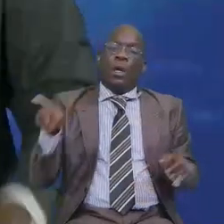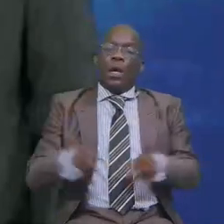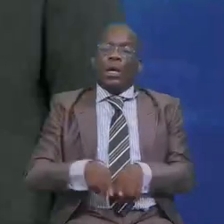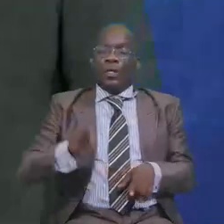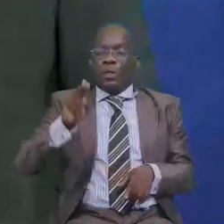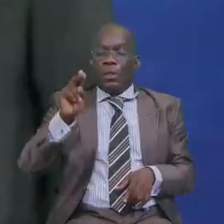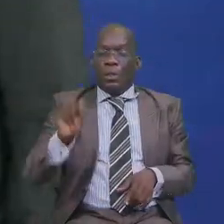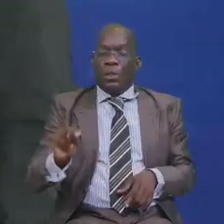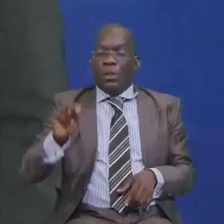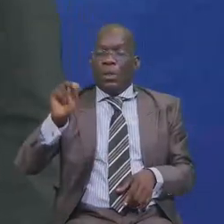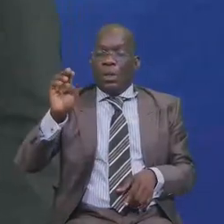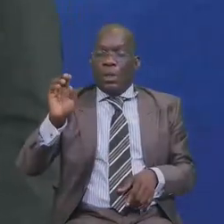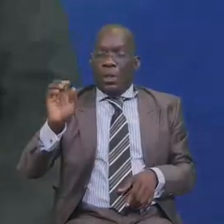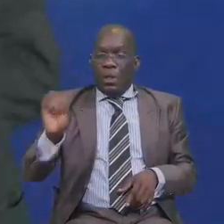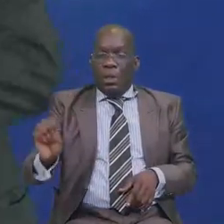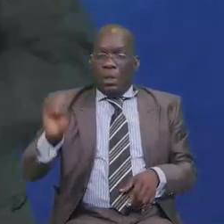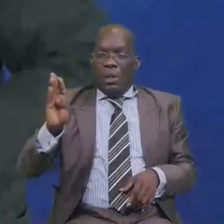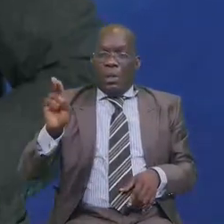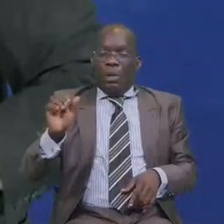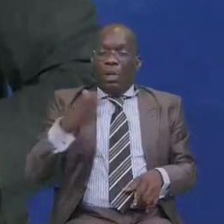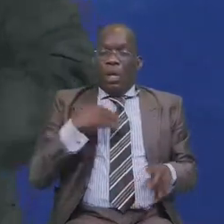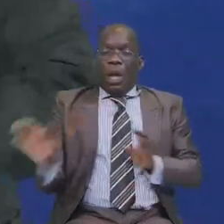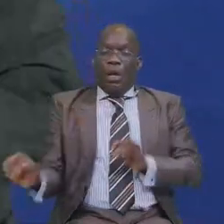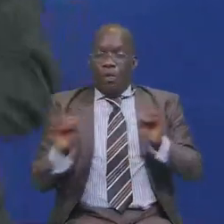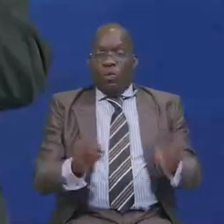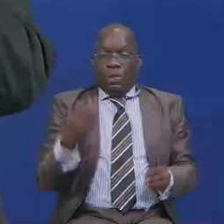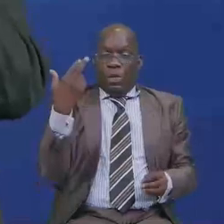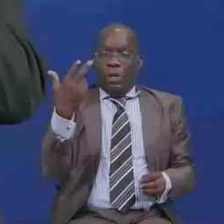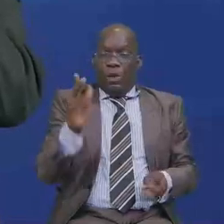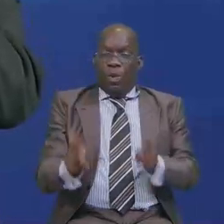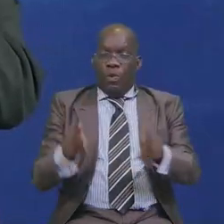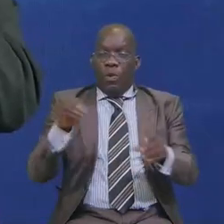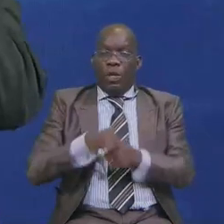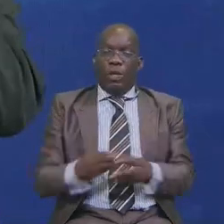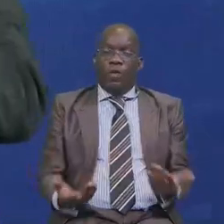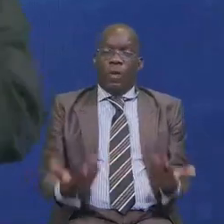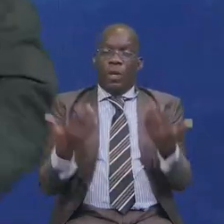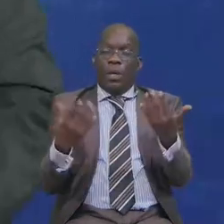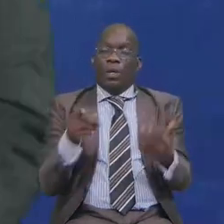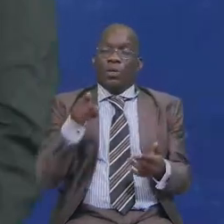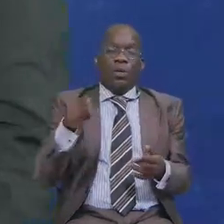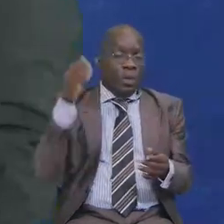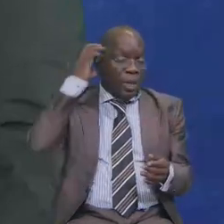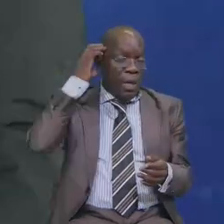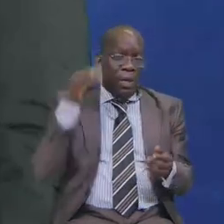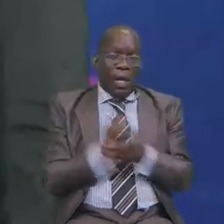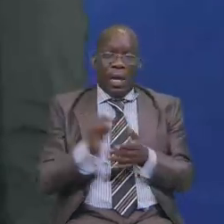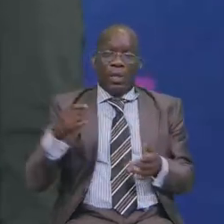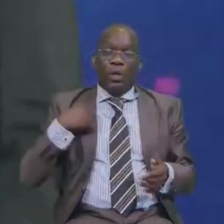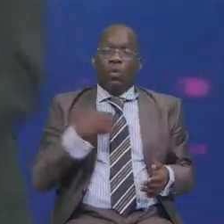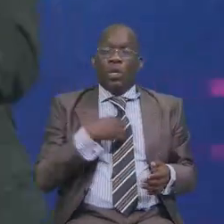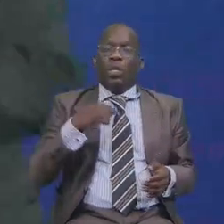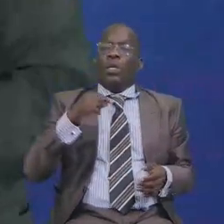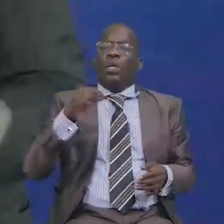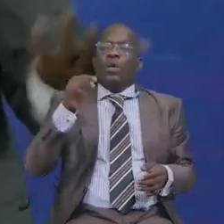Pachadrach, Meshach et Abednego, qui peut le jeter dans le feu. Il dit, est-ce que vous avez entendu? Nous vous avons dit, vous ne devez